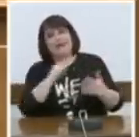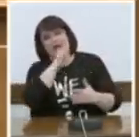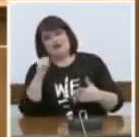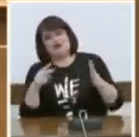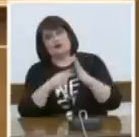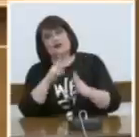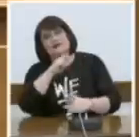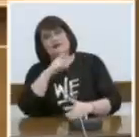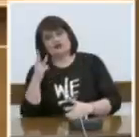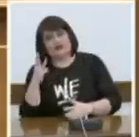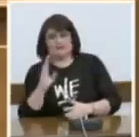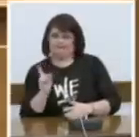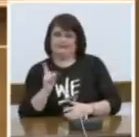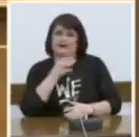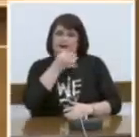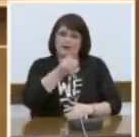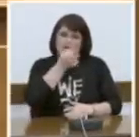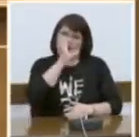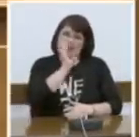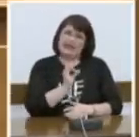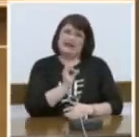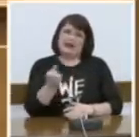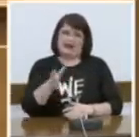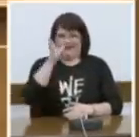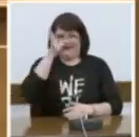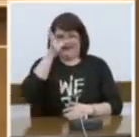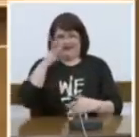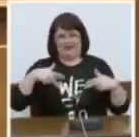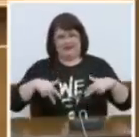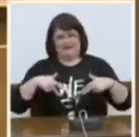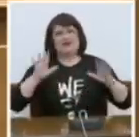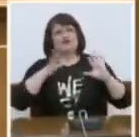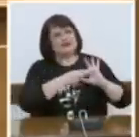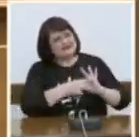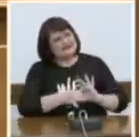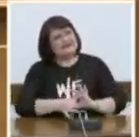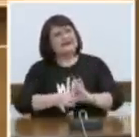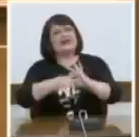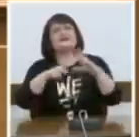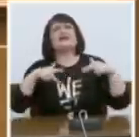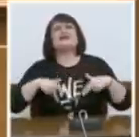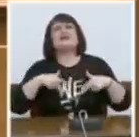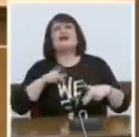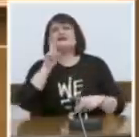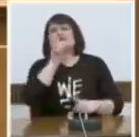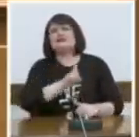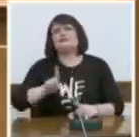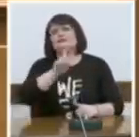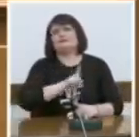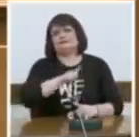μιλήσουμε όμως λίγο ειλικρινά. Δεν έχουμε μία νέα κυβέρνηση. Έχουμε τη συνέχεια της κυβέρνησης Μητσοτάκη. Δεν έχετε μία